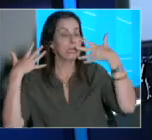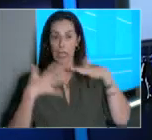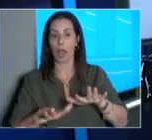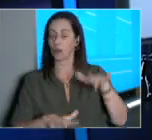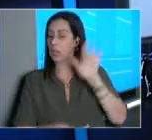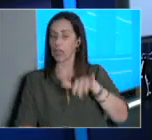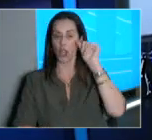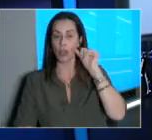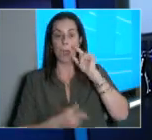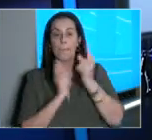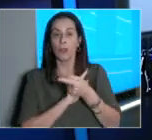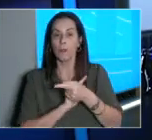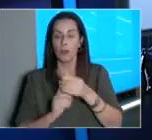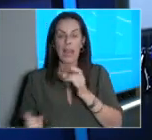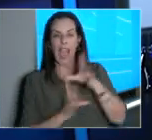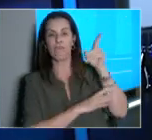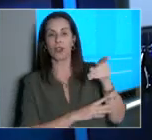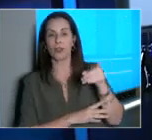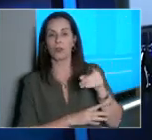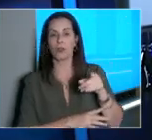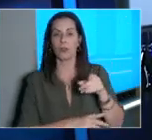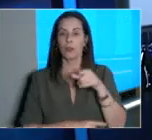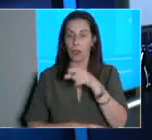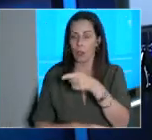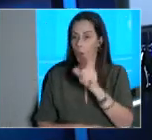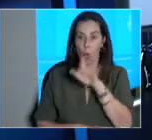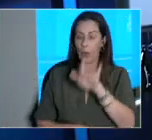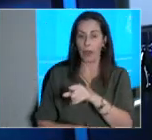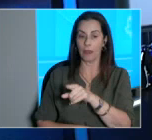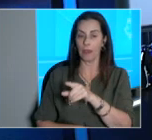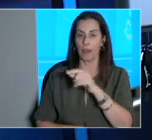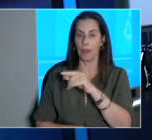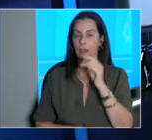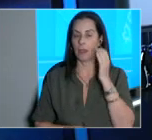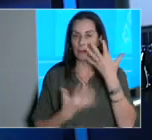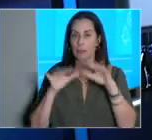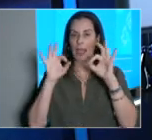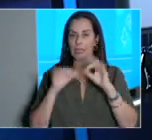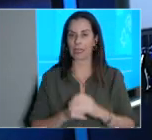גזענית נגד האשכנזי, במקום להעיף. לא גזענית. הוא לא יגנה אותה, אתה תראה שהוא לא יגנה אותה, את האי במספר 10.